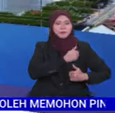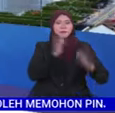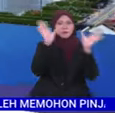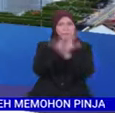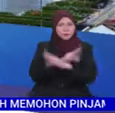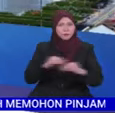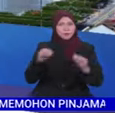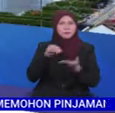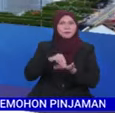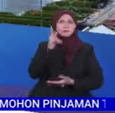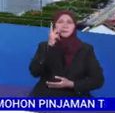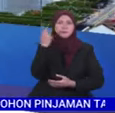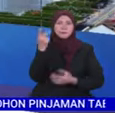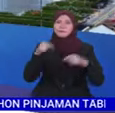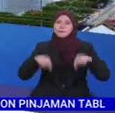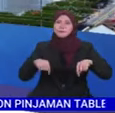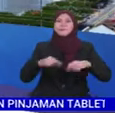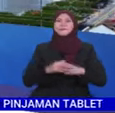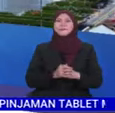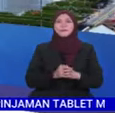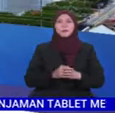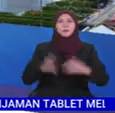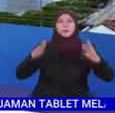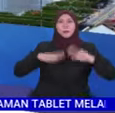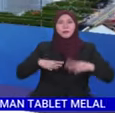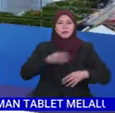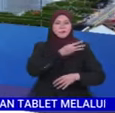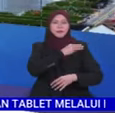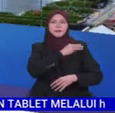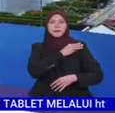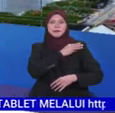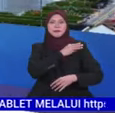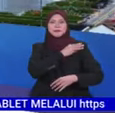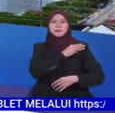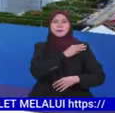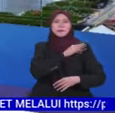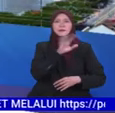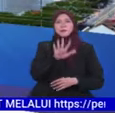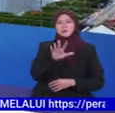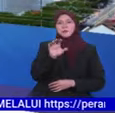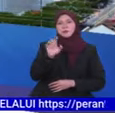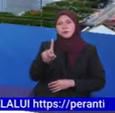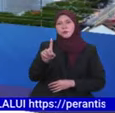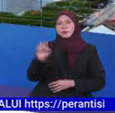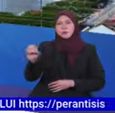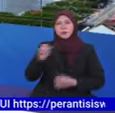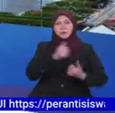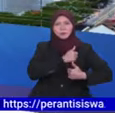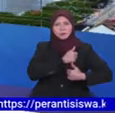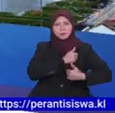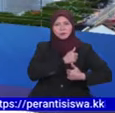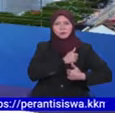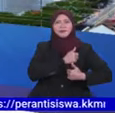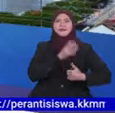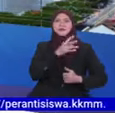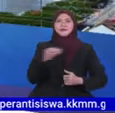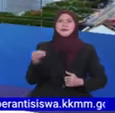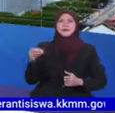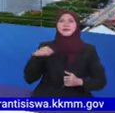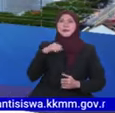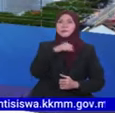Serawak di kucing hari ini majelis pemakaian ^ Commander rajin N5100 Askar wataniah dan ahli